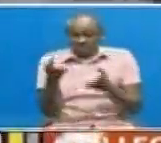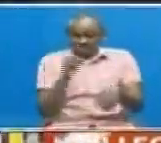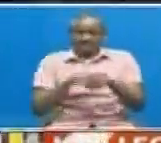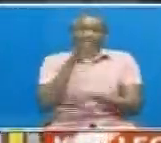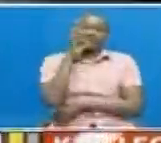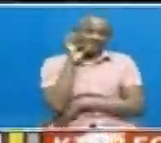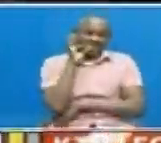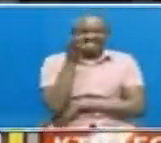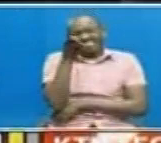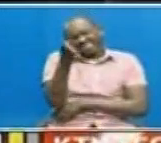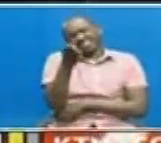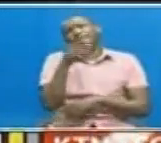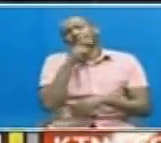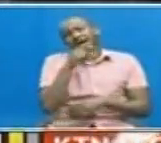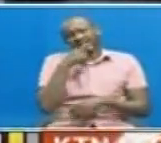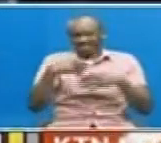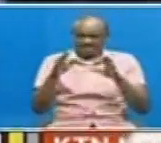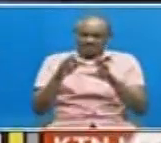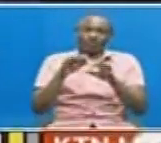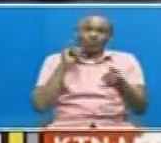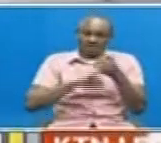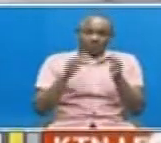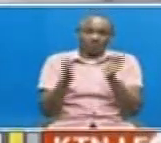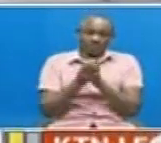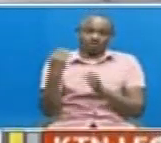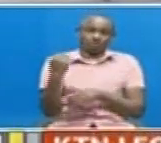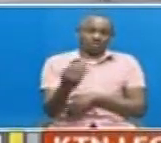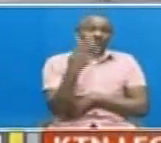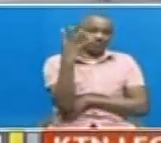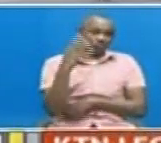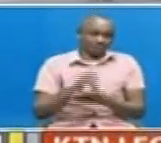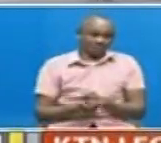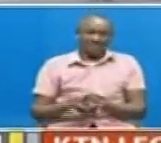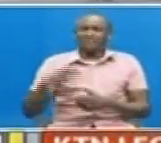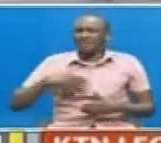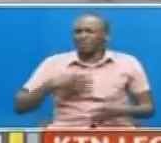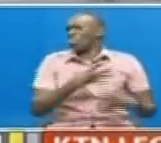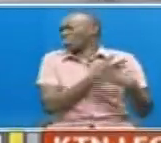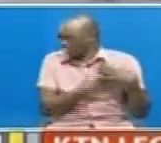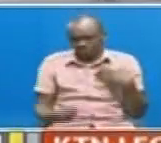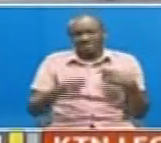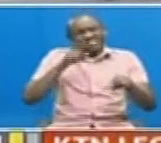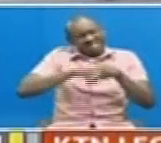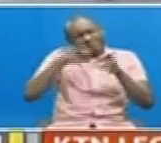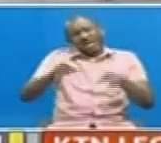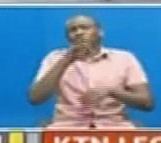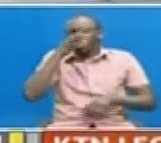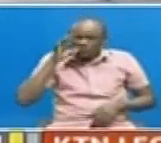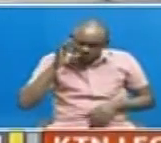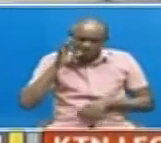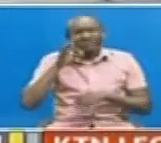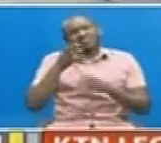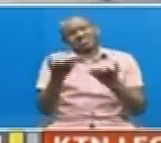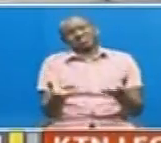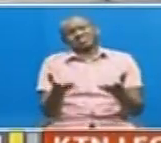Abdullahi amwacha nyuma mjane moja na watoto wanne. Ni jambo la kutua moyo hasa kwenye msimu huu wa mwezi tukufu